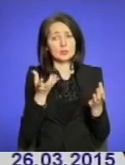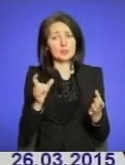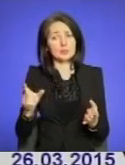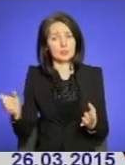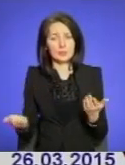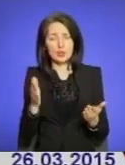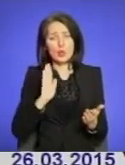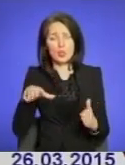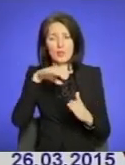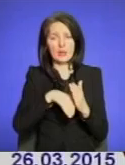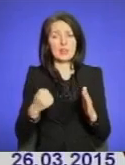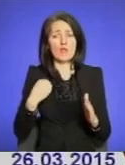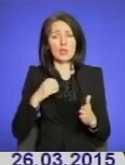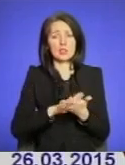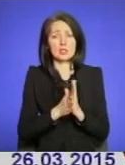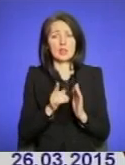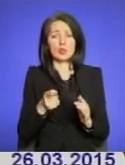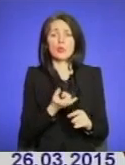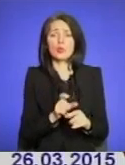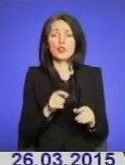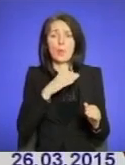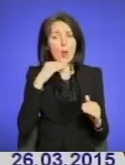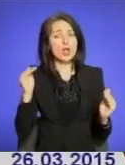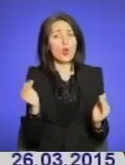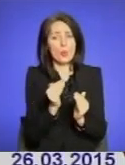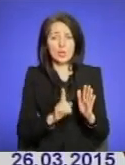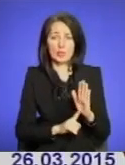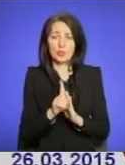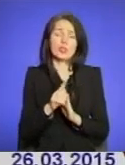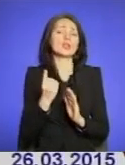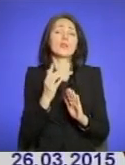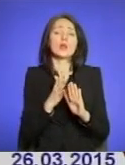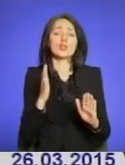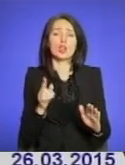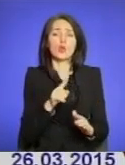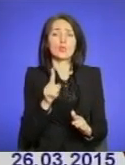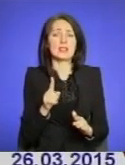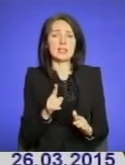буде введений воєнний стан, то дуже багато обмежень починається, в першу чергу, з